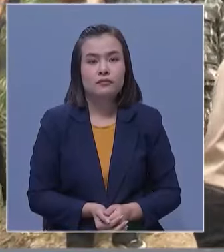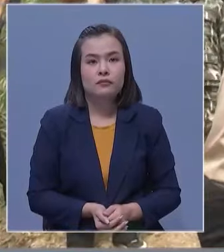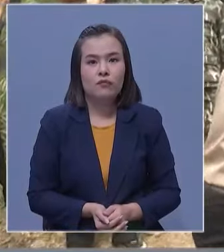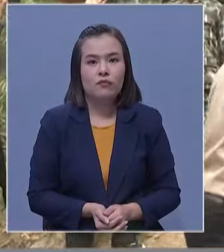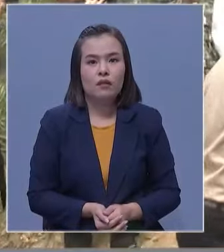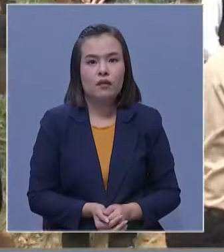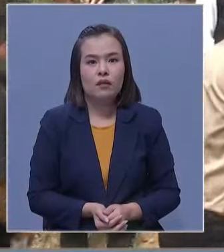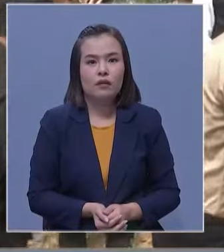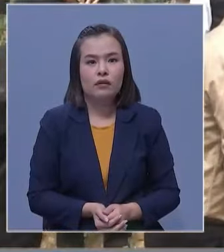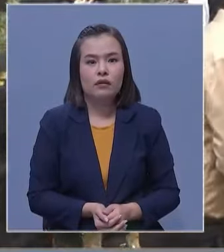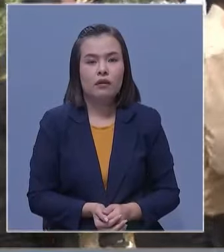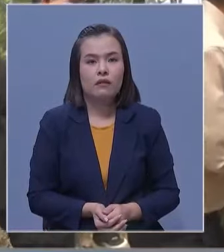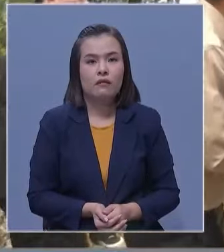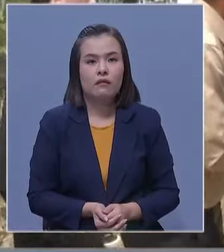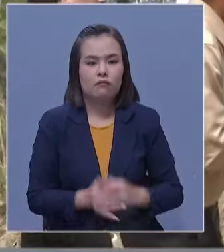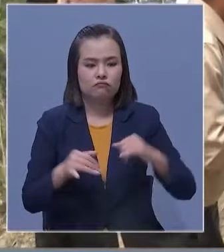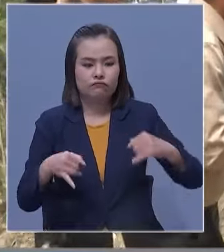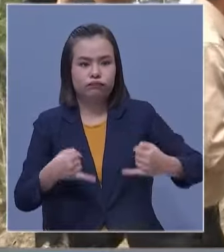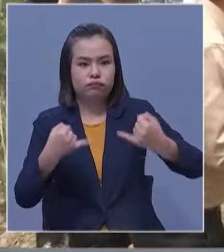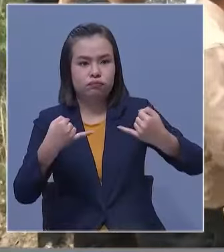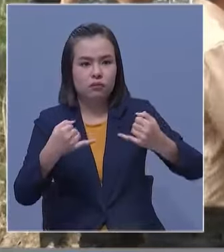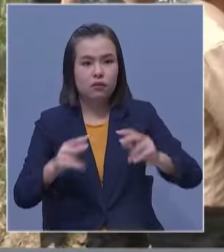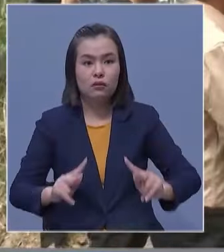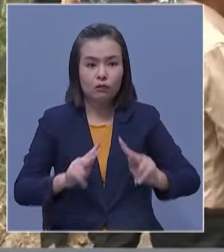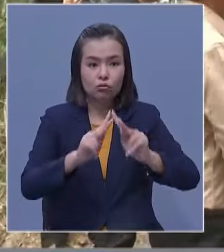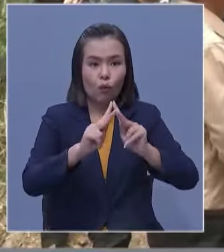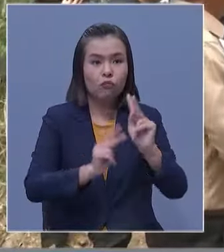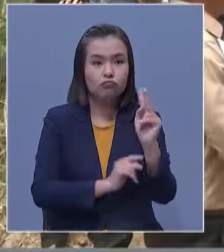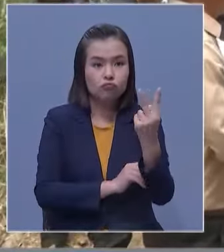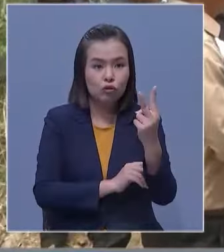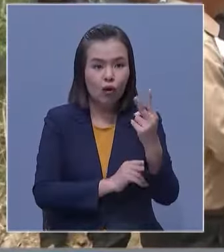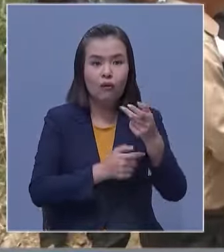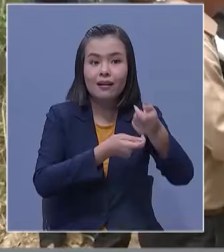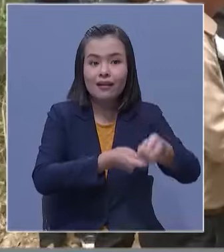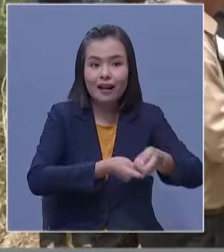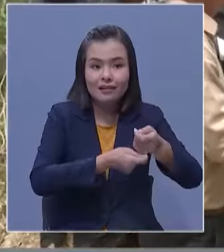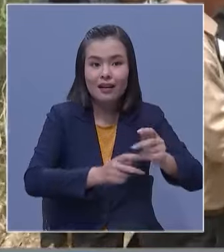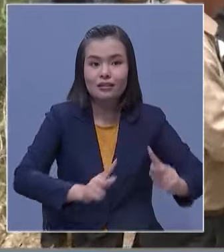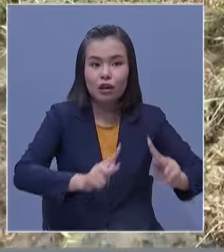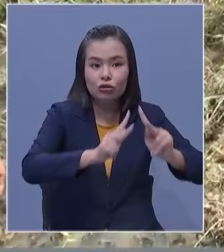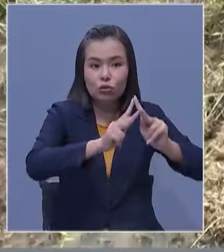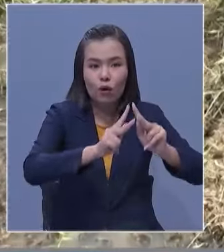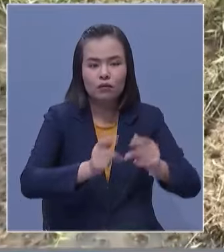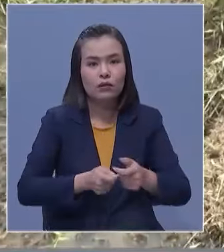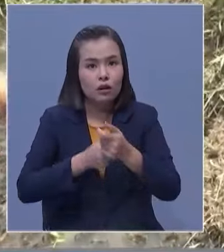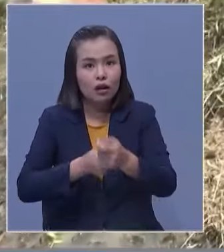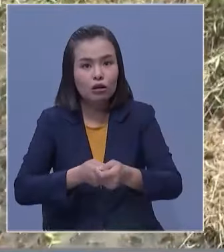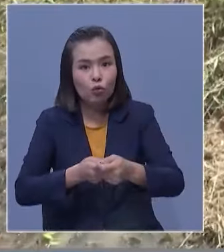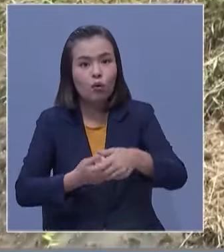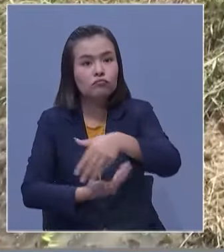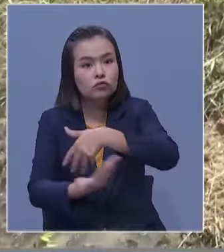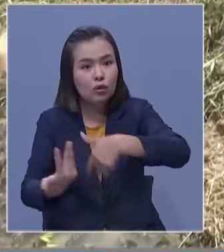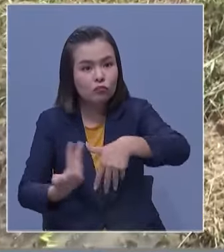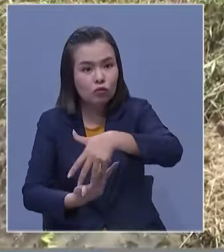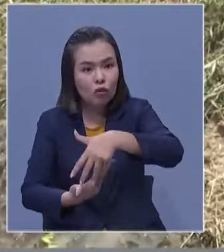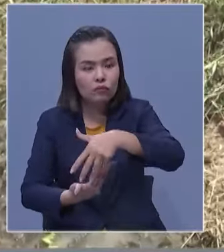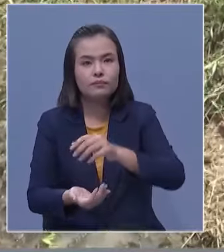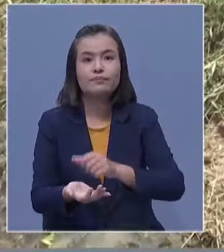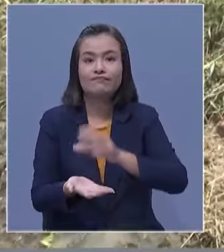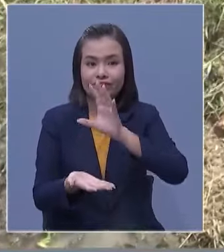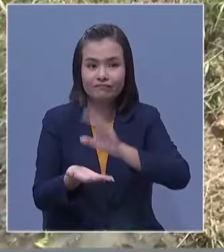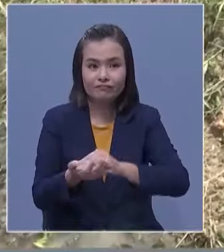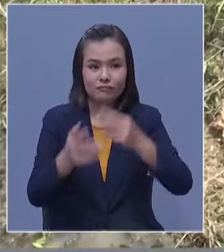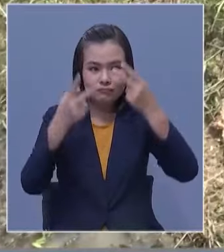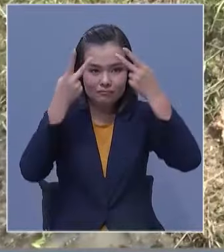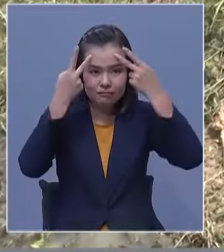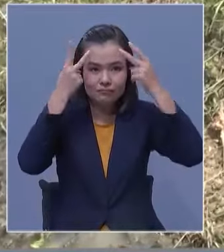ข้อพิพาทลามไปถึง 2กระทรวงมั้ยคุณจอยทั้งเกษตรแล้วแล้วก็กระทรวงทรัพย์ถูกมั้ยแต่เรื่องเนี้ยท่านนายกเองท่านก็บอก